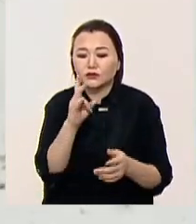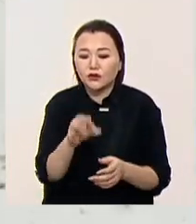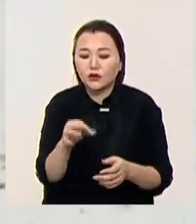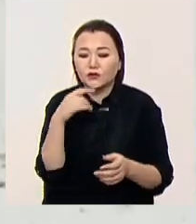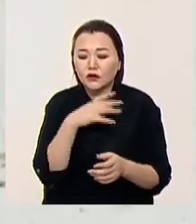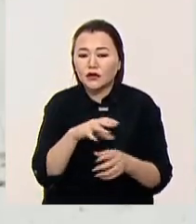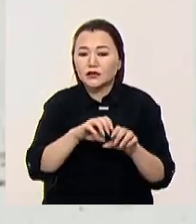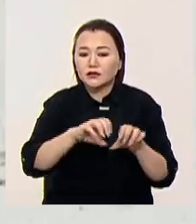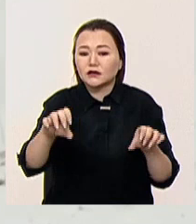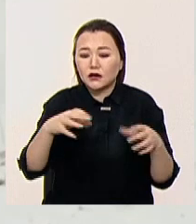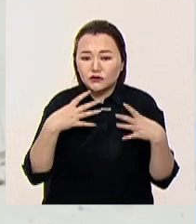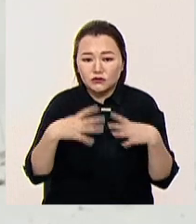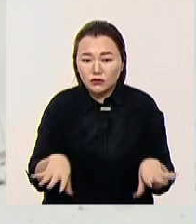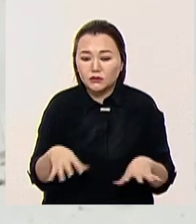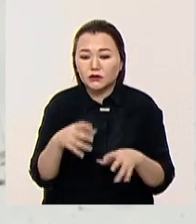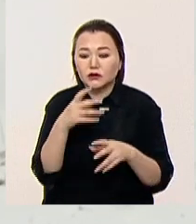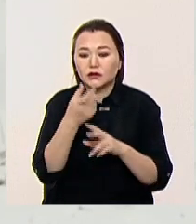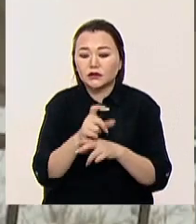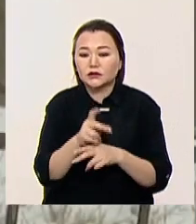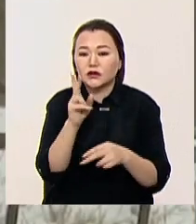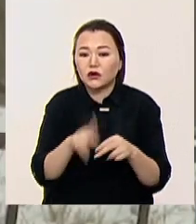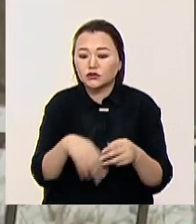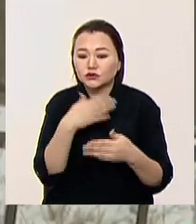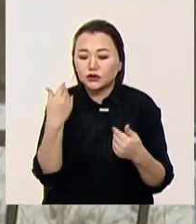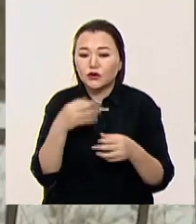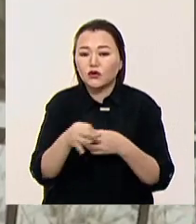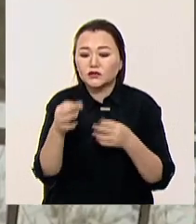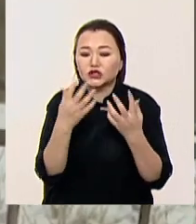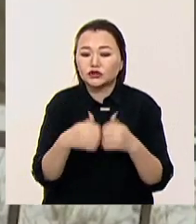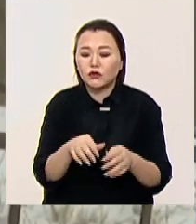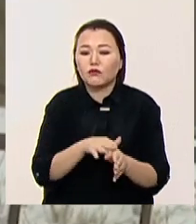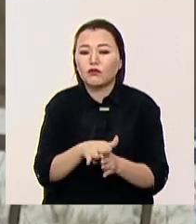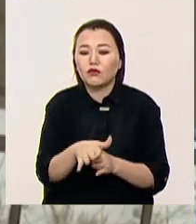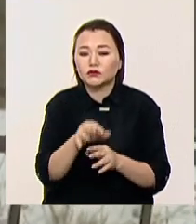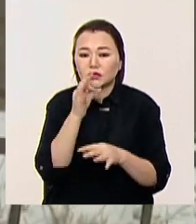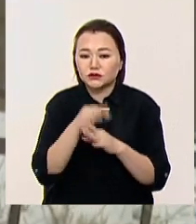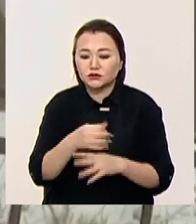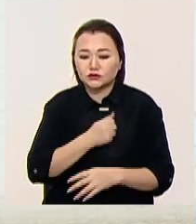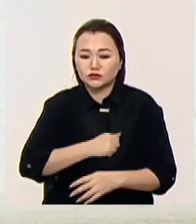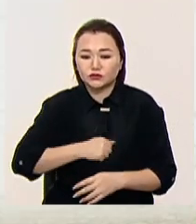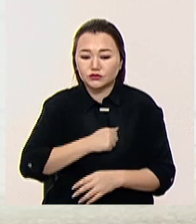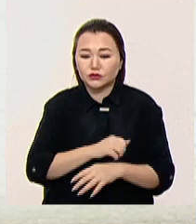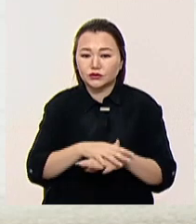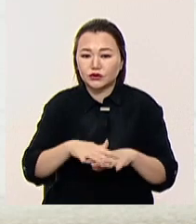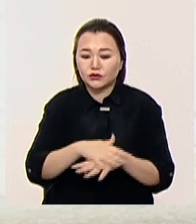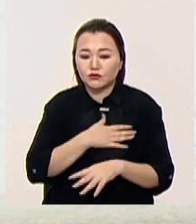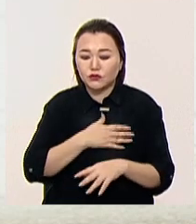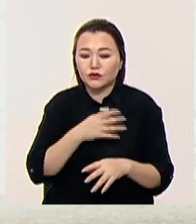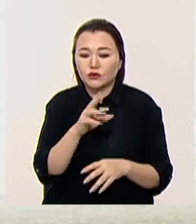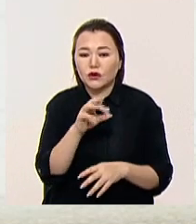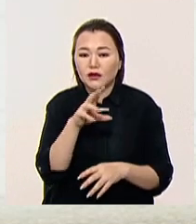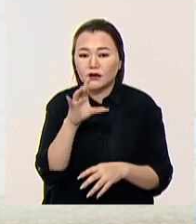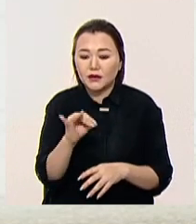баспаналар жерге жалғанбаған деп отыр. Ал мұндағы атқа мінерлер облысқа берген есебін түгендеп қойған деп ренжулі халық. Біздің Төлебе